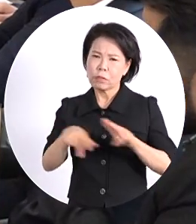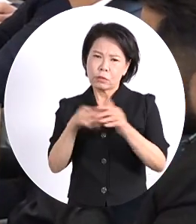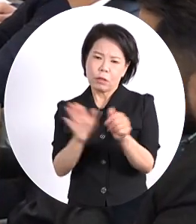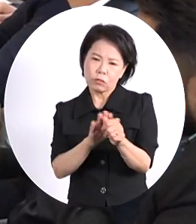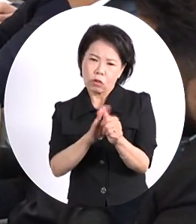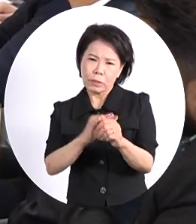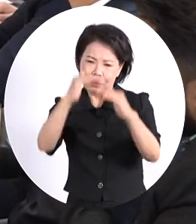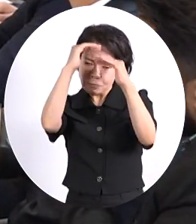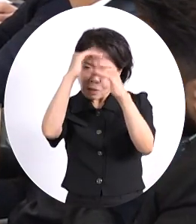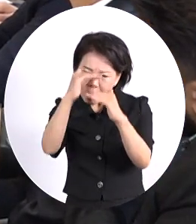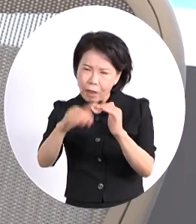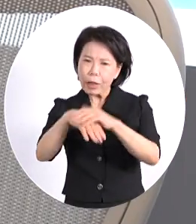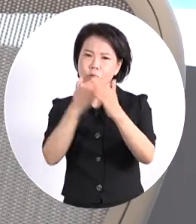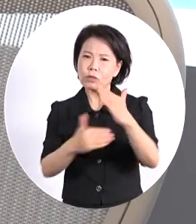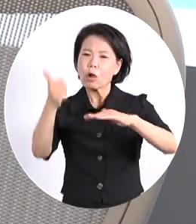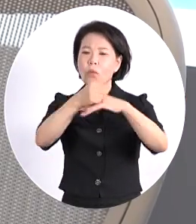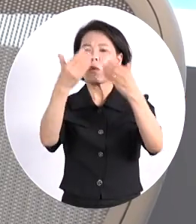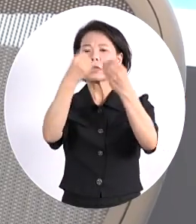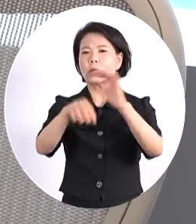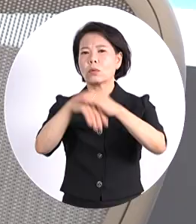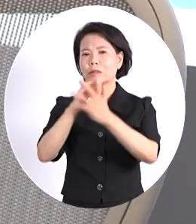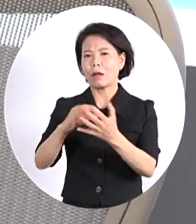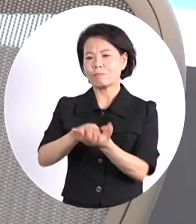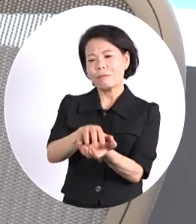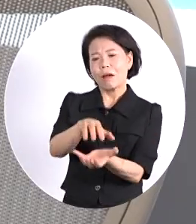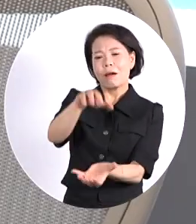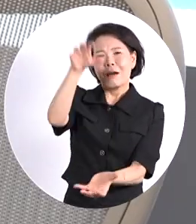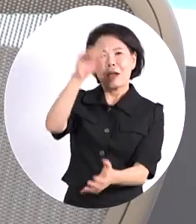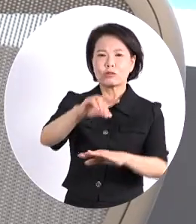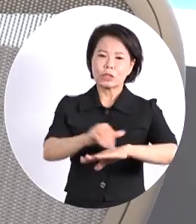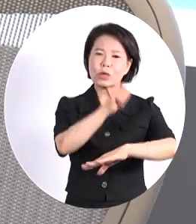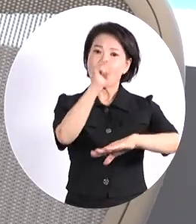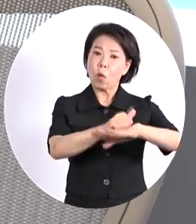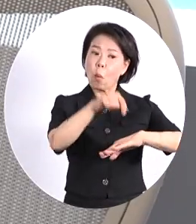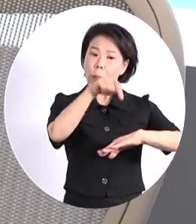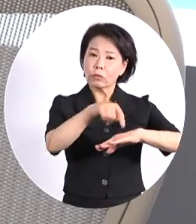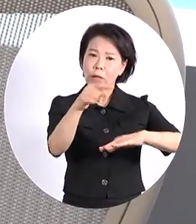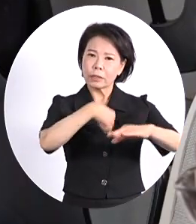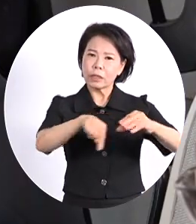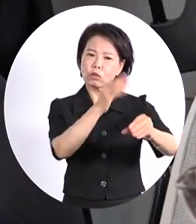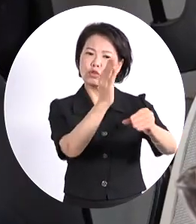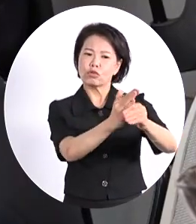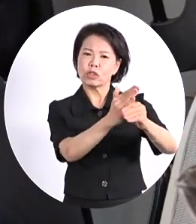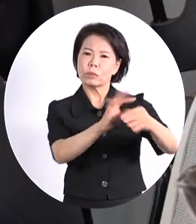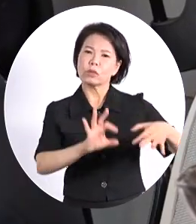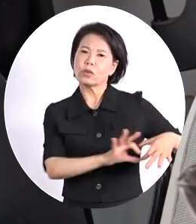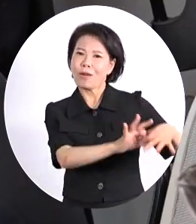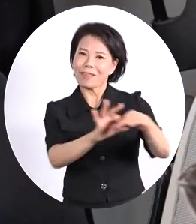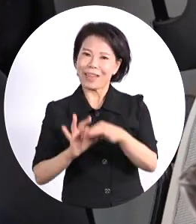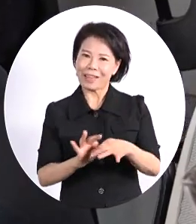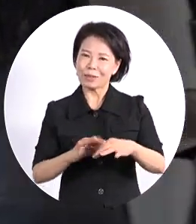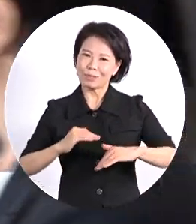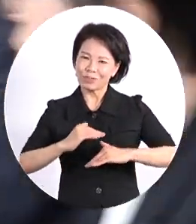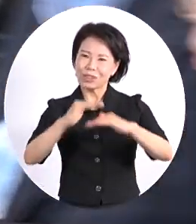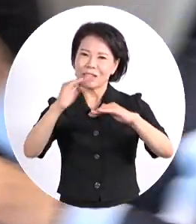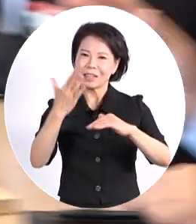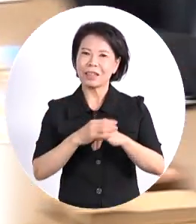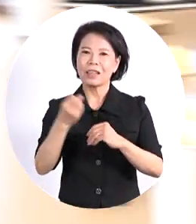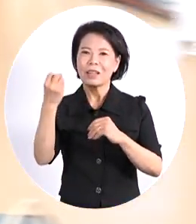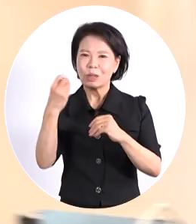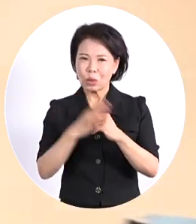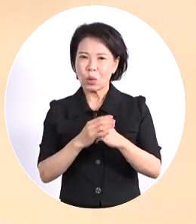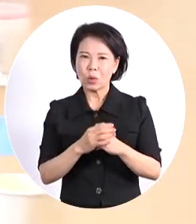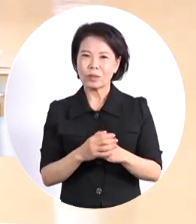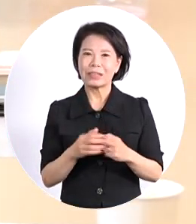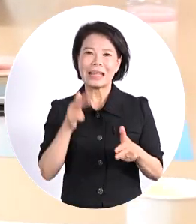성공 사례를 축적하고 글로벌 확산을 위한 싱가포르 이노베이션 허브와의 연계도 추진합니다. 또한